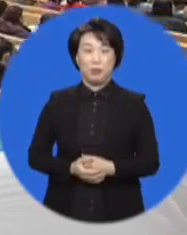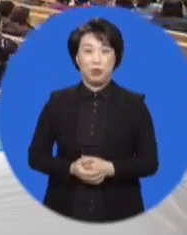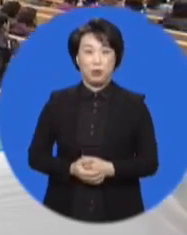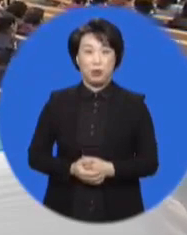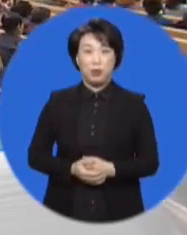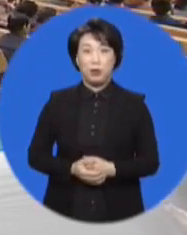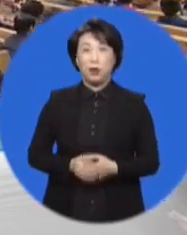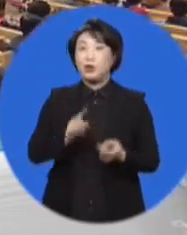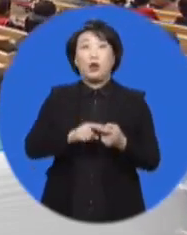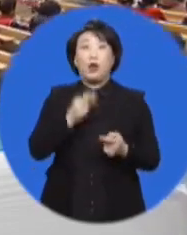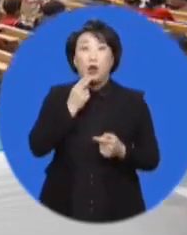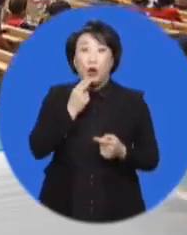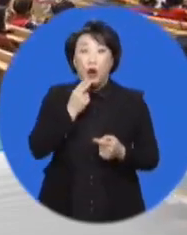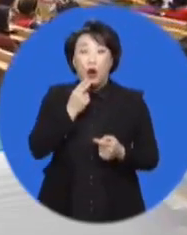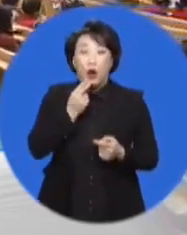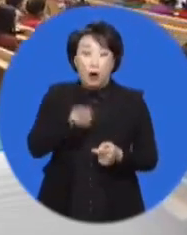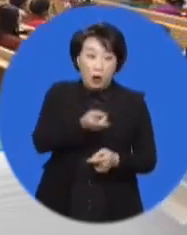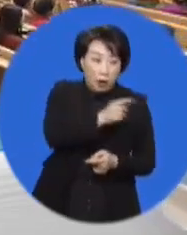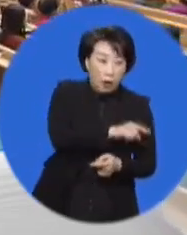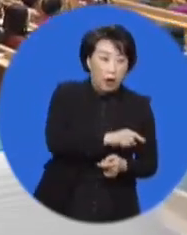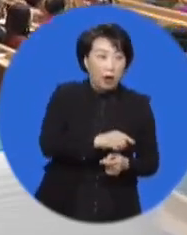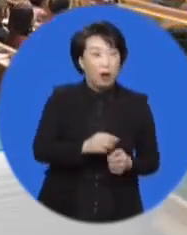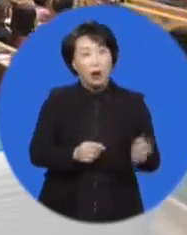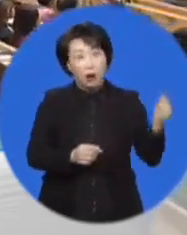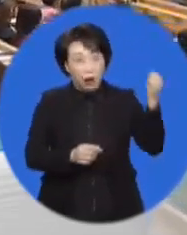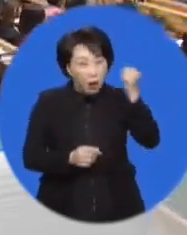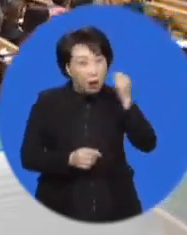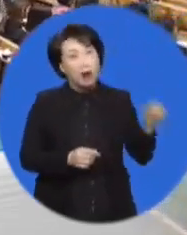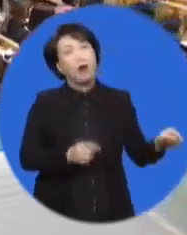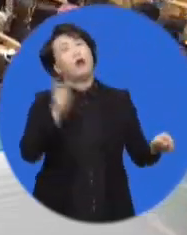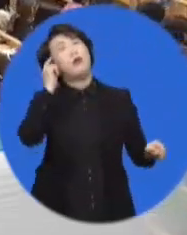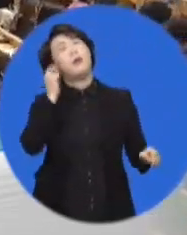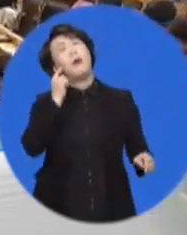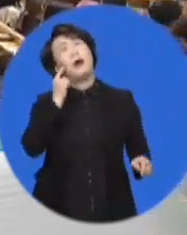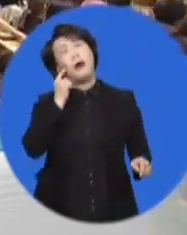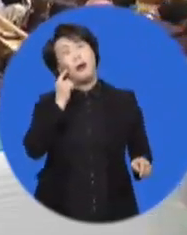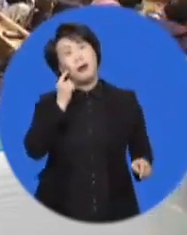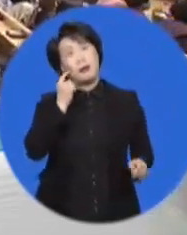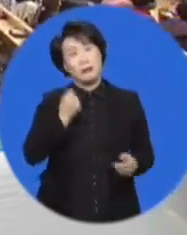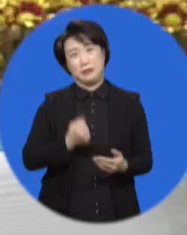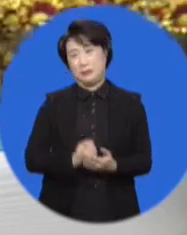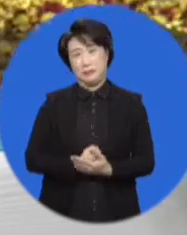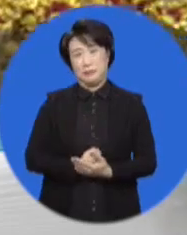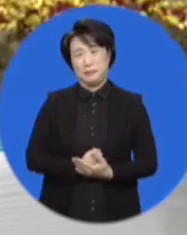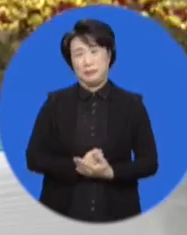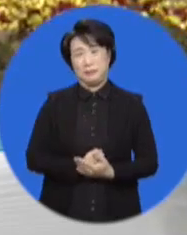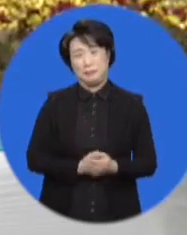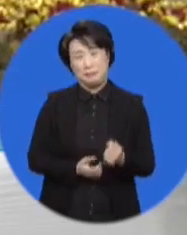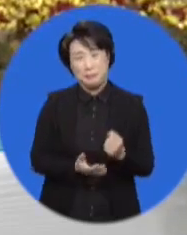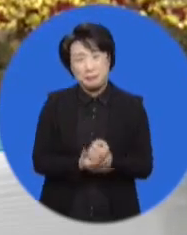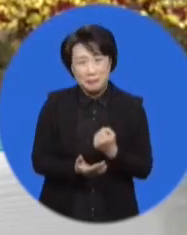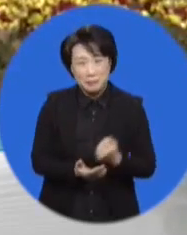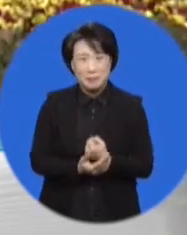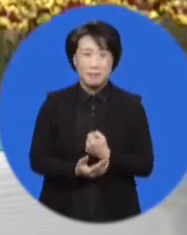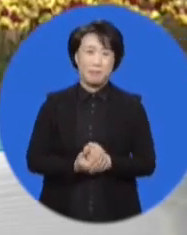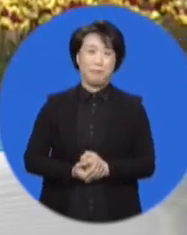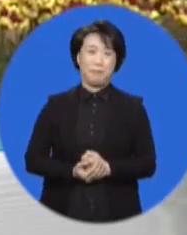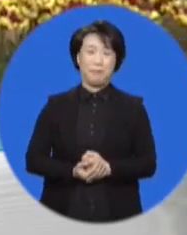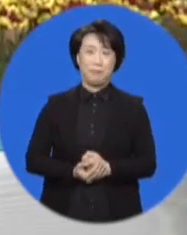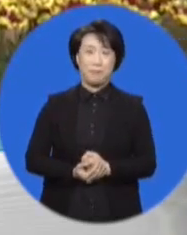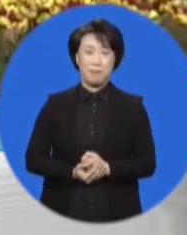그렇지 못하면 얼마나 딱한 날이 오는가를 한번 생각해 봐라 그 말이오. 얼마나 딱한 날이